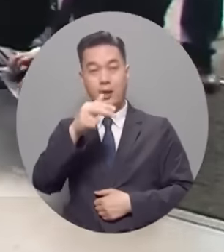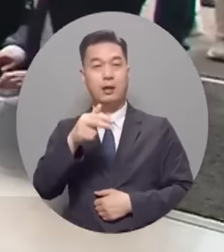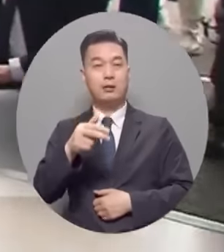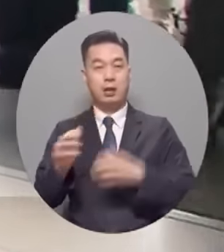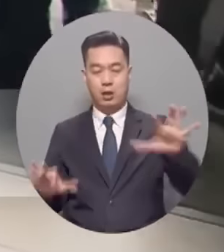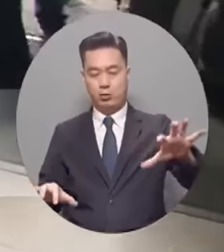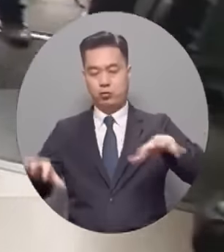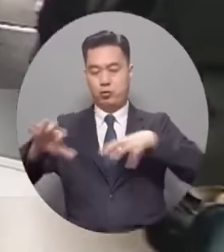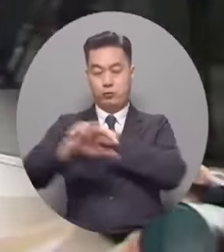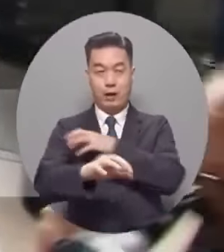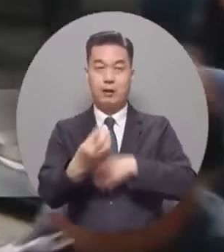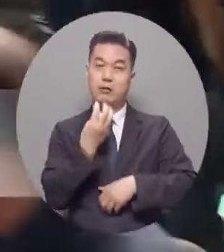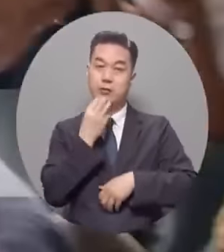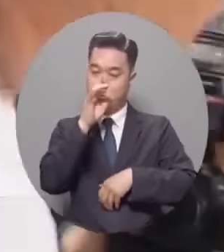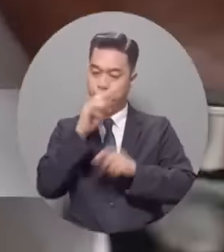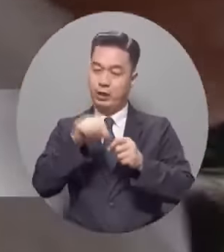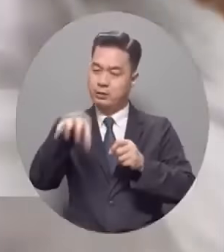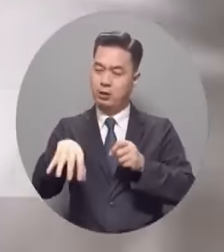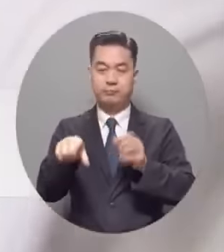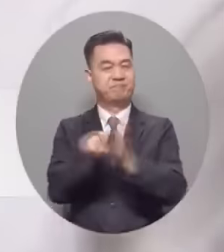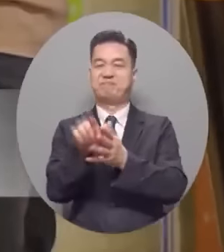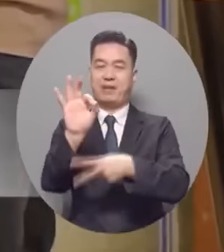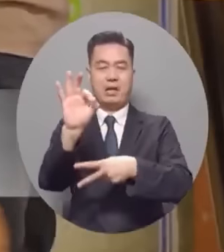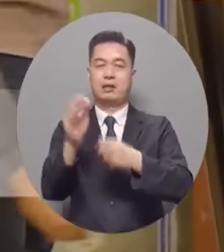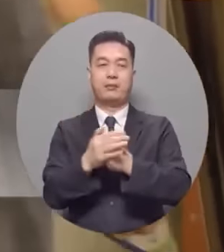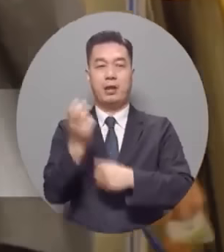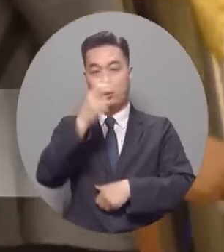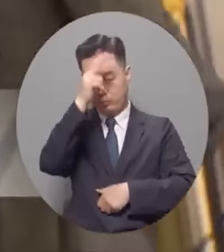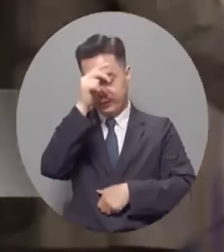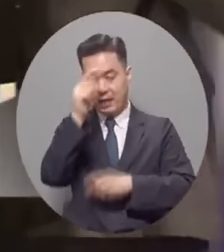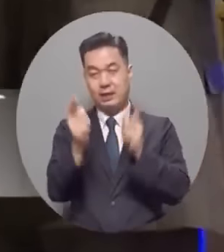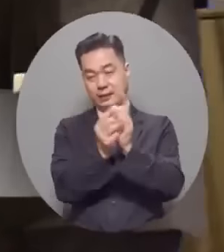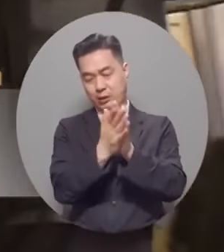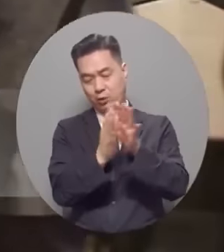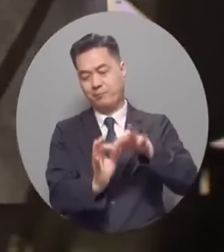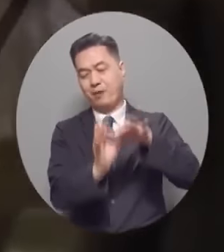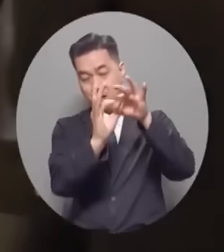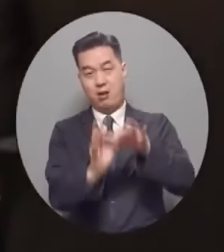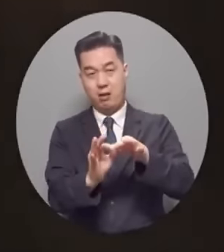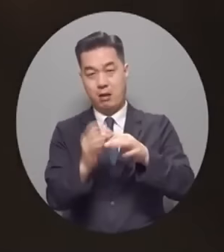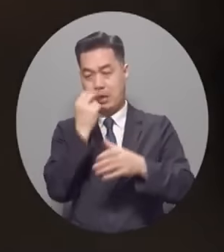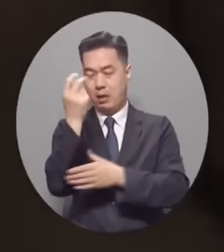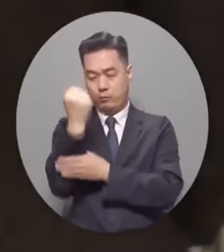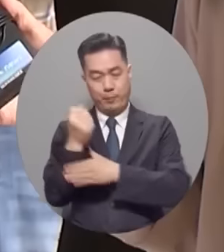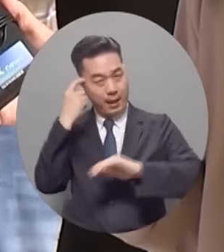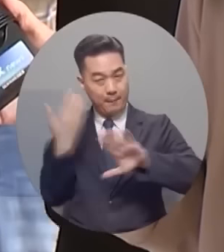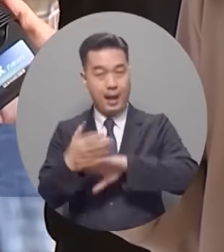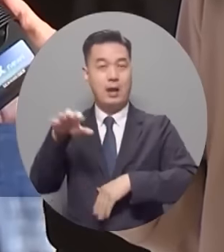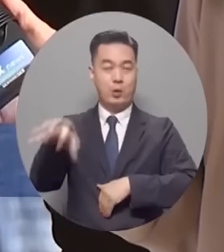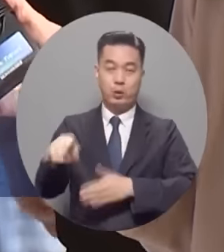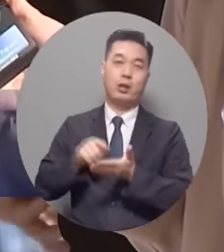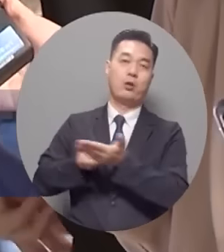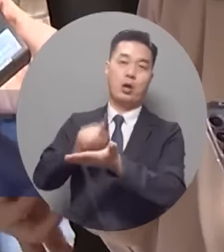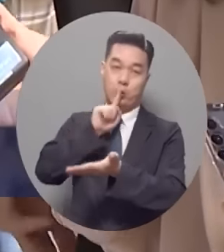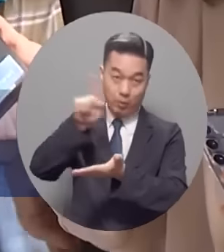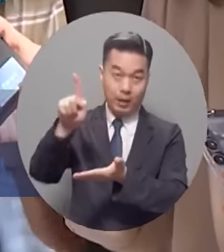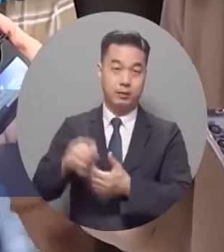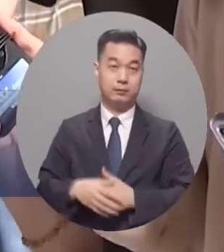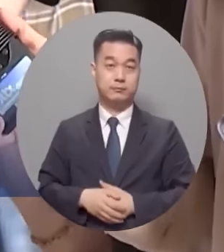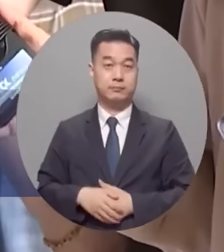교체된 서울중앙지검은 믿을 수 없다며 검찰총장 직속 대검 반부패부에 고발한다고 했습니다. 이분들이